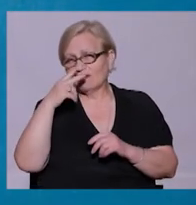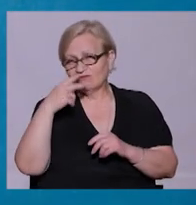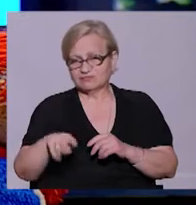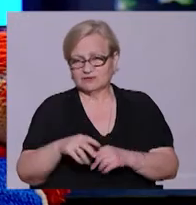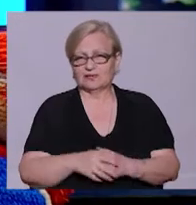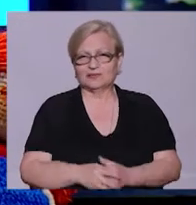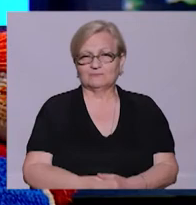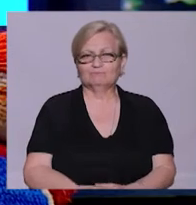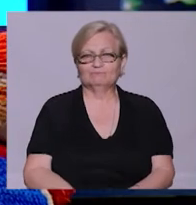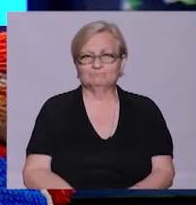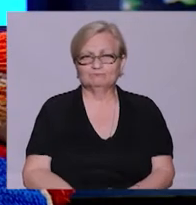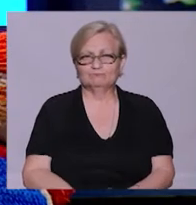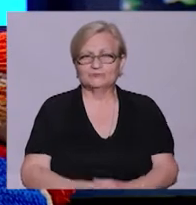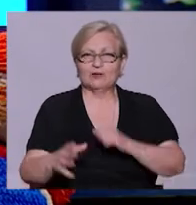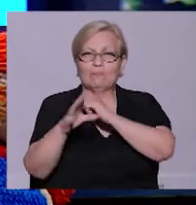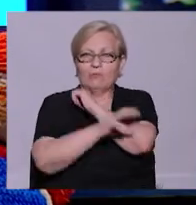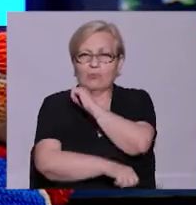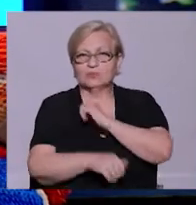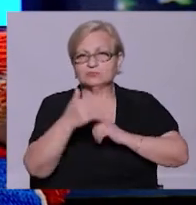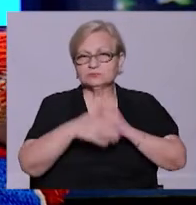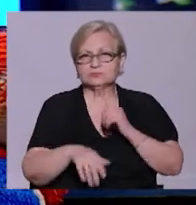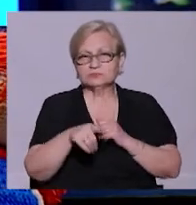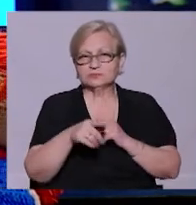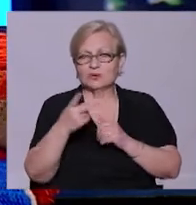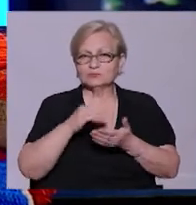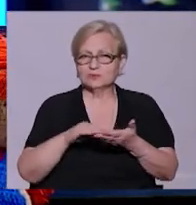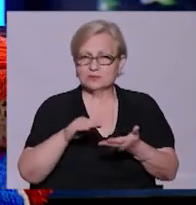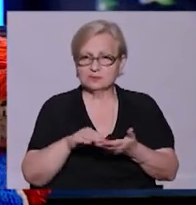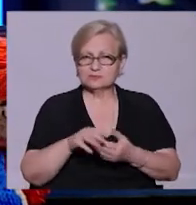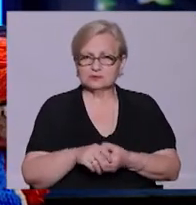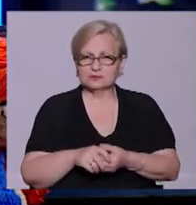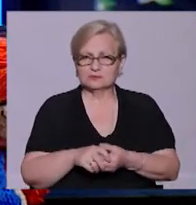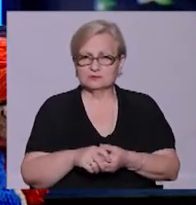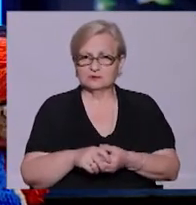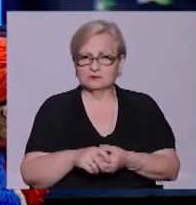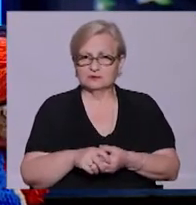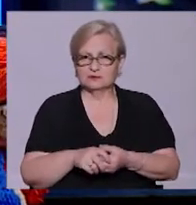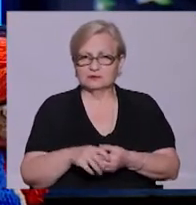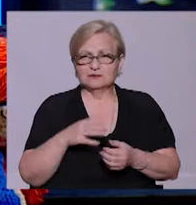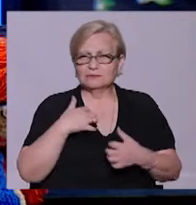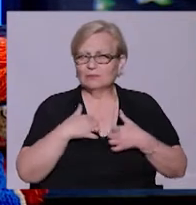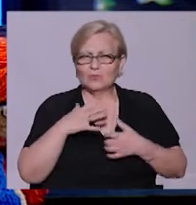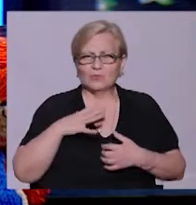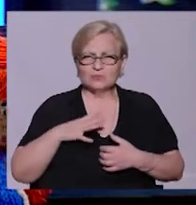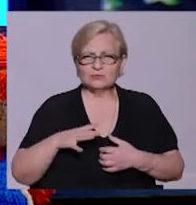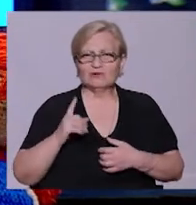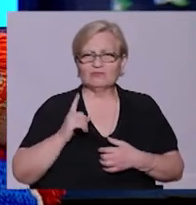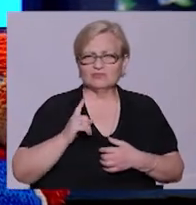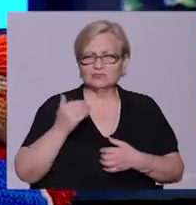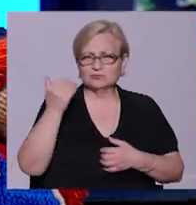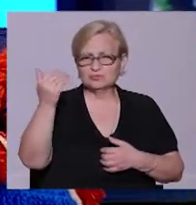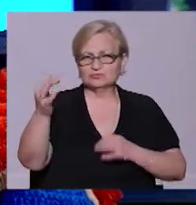ნახე. და დასასრულს უნდა დაეწერა მოუთმენლად ველი შენგან